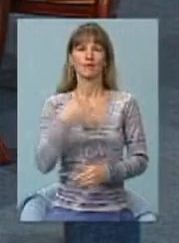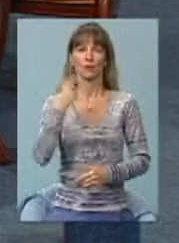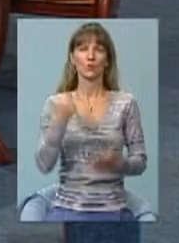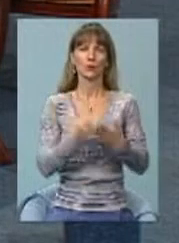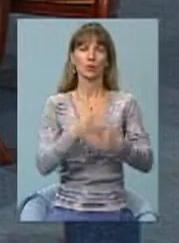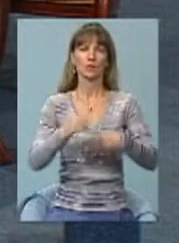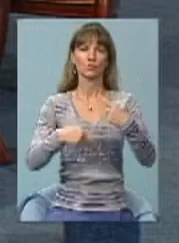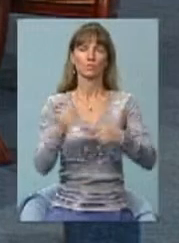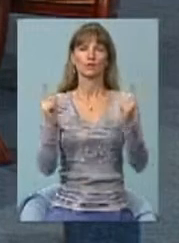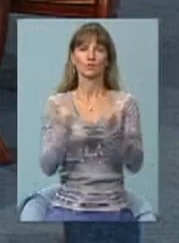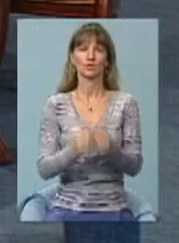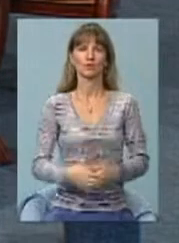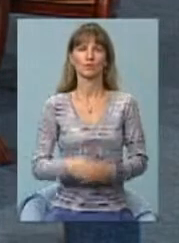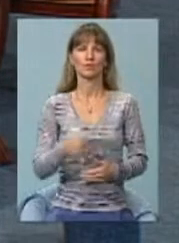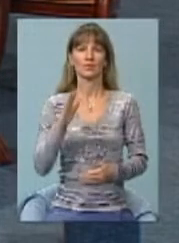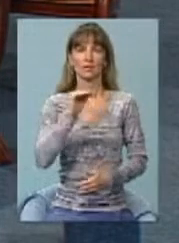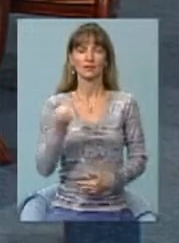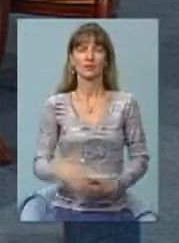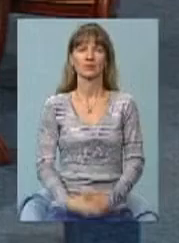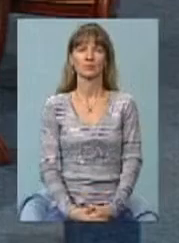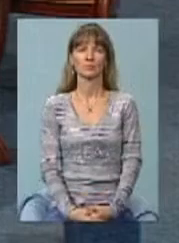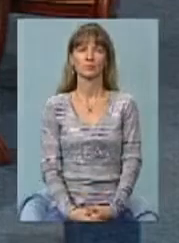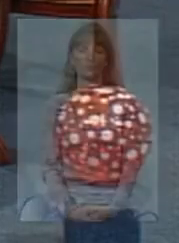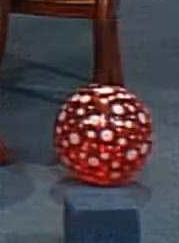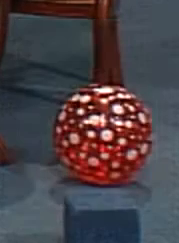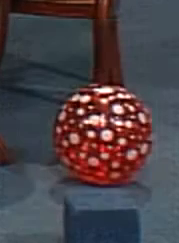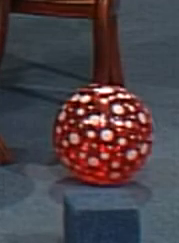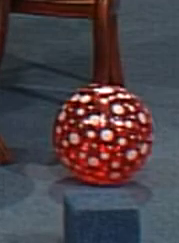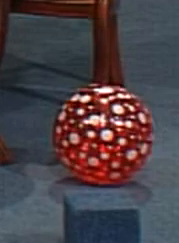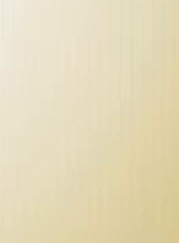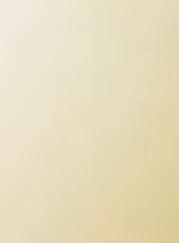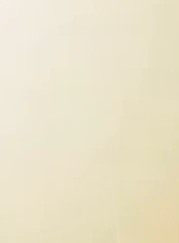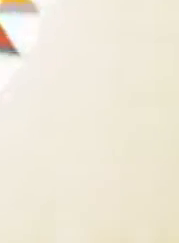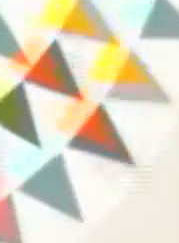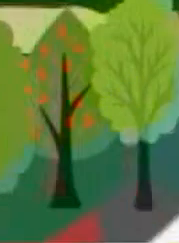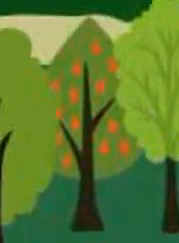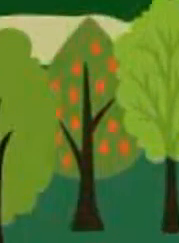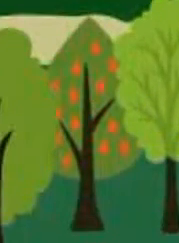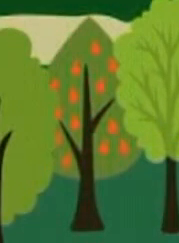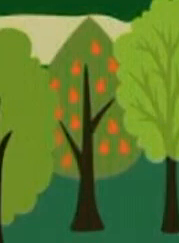говоримо до наступної зустрічі. До свидания.